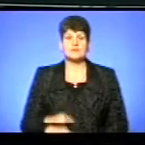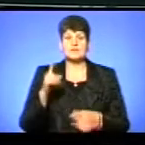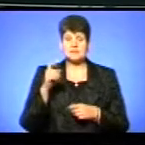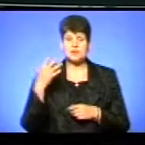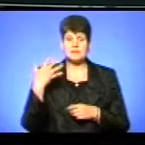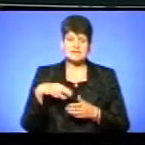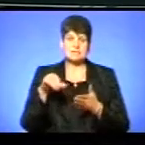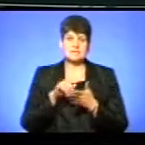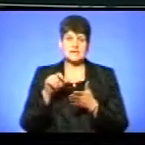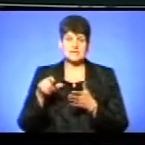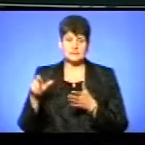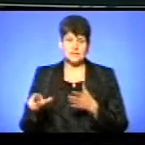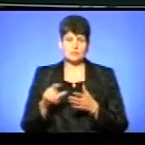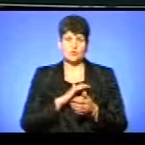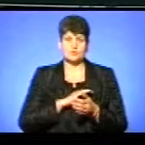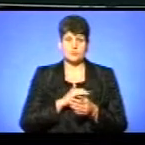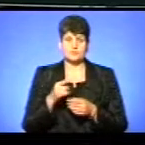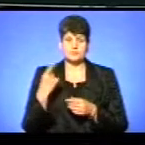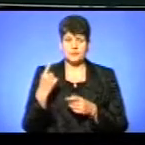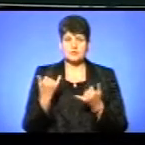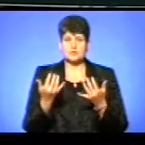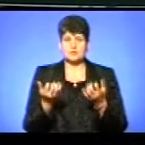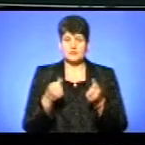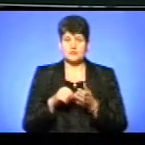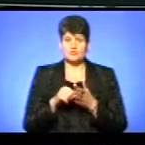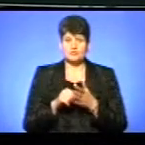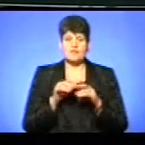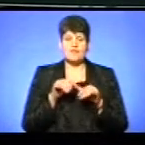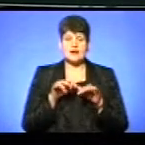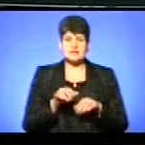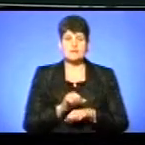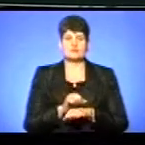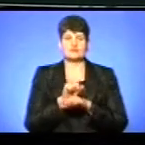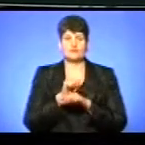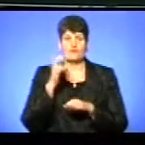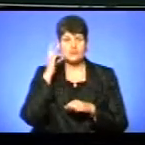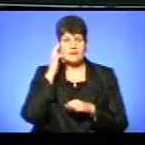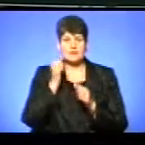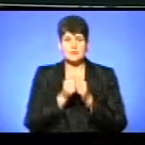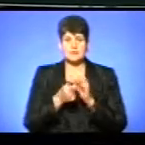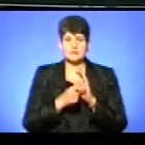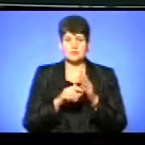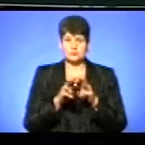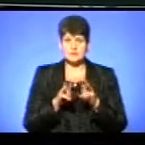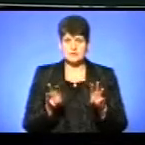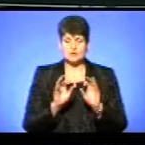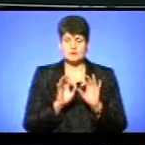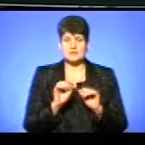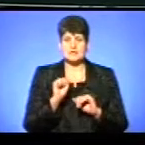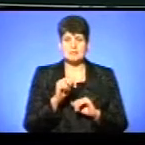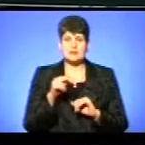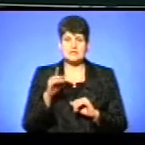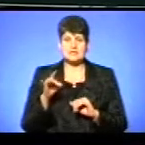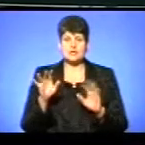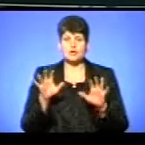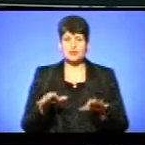150 представників профспілок Тернопільщини сьогодні взяли участь в акції протесту в Києві під Кабінетом міністрів, розповів Андрій Присяжний,